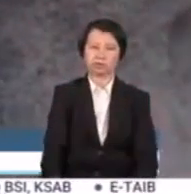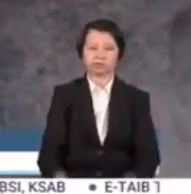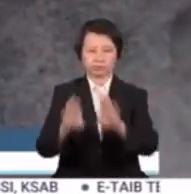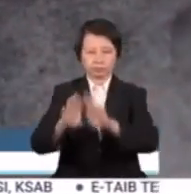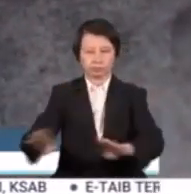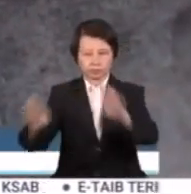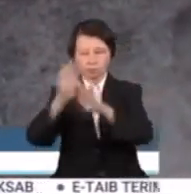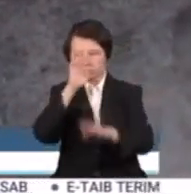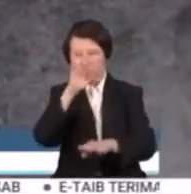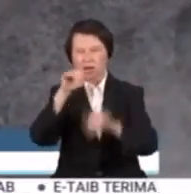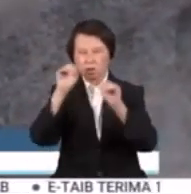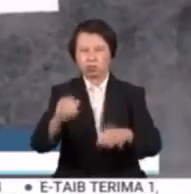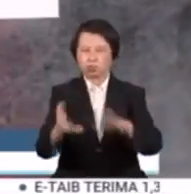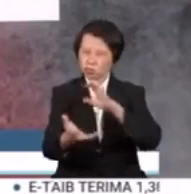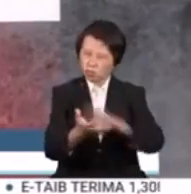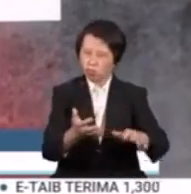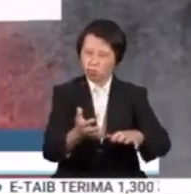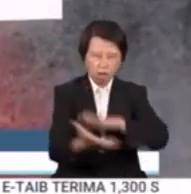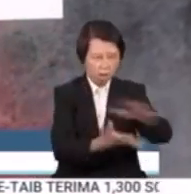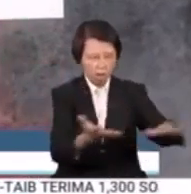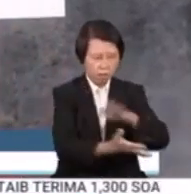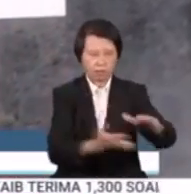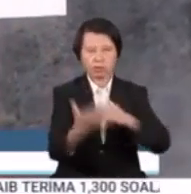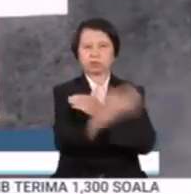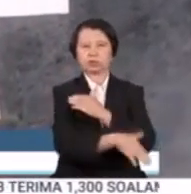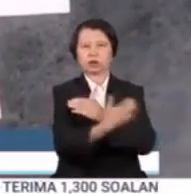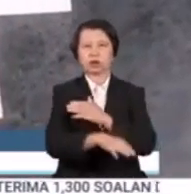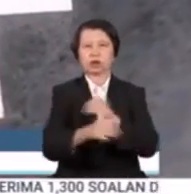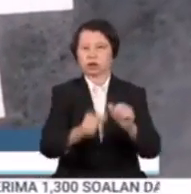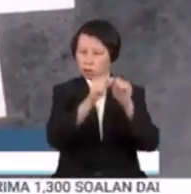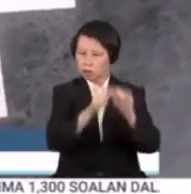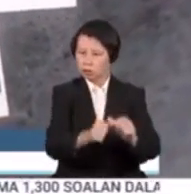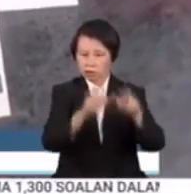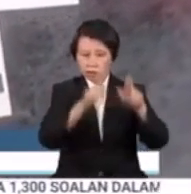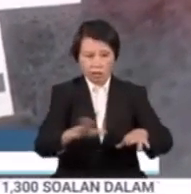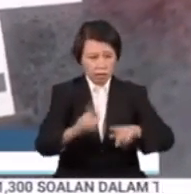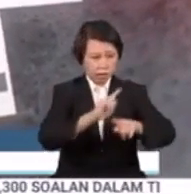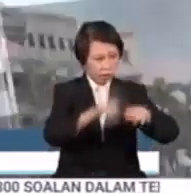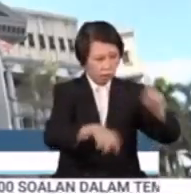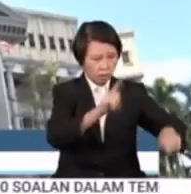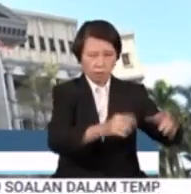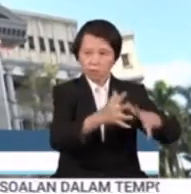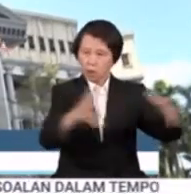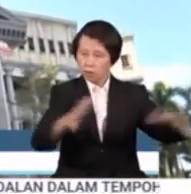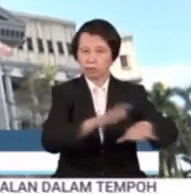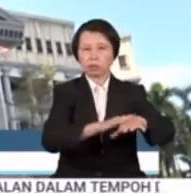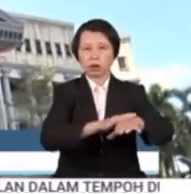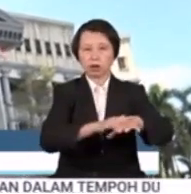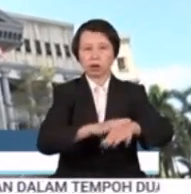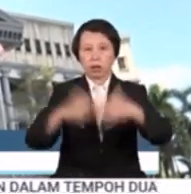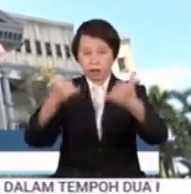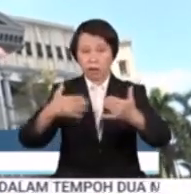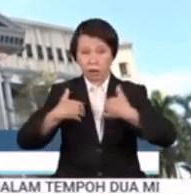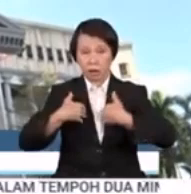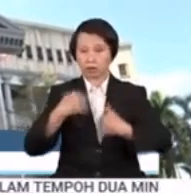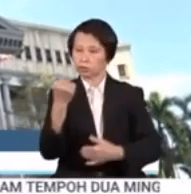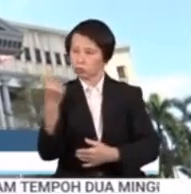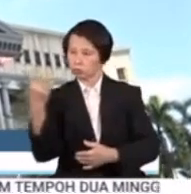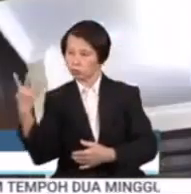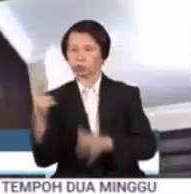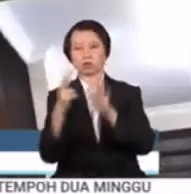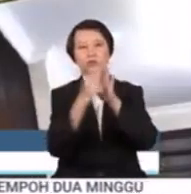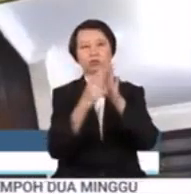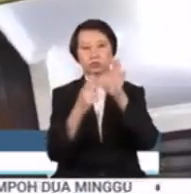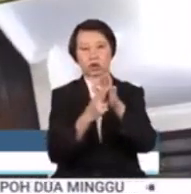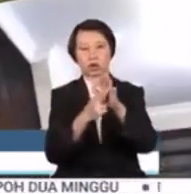berupaya menjejaskan ketenteraman dan keharmonian negara yang dihuni rakyat berbilang bangsa. Ketika ini, ada beberapa undang-undang